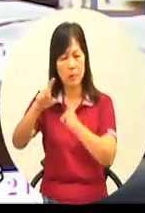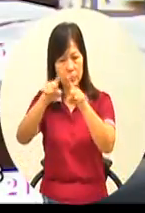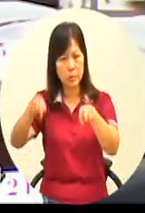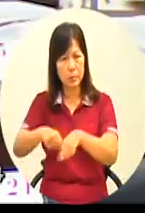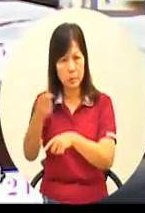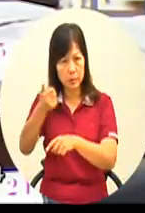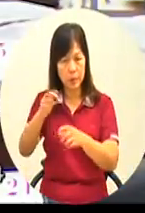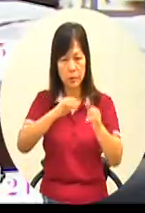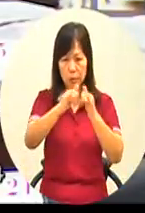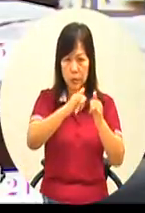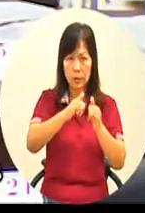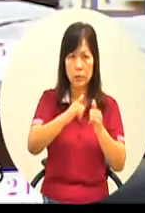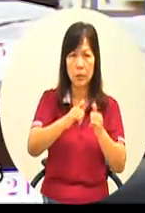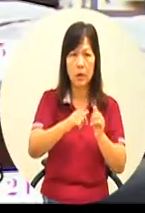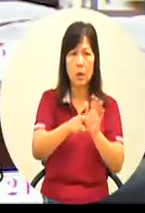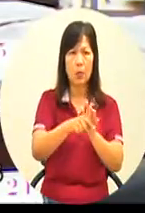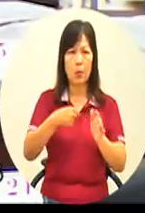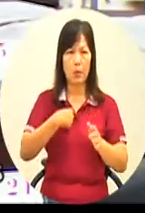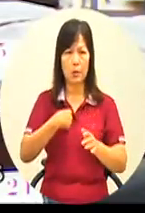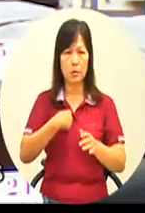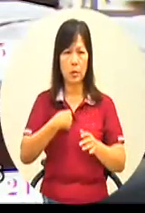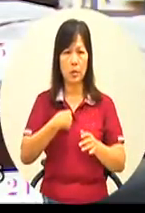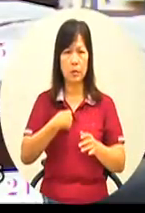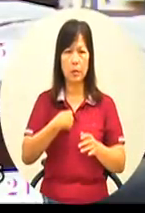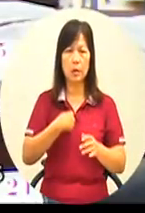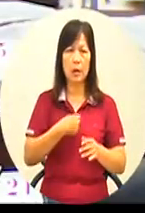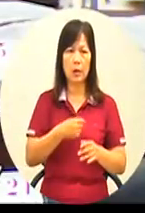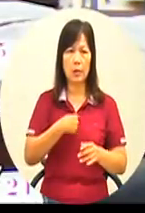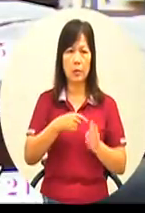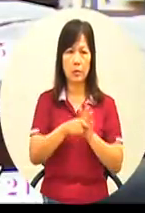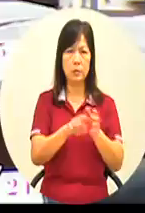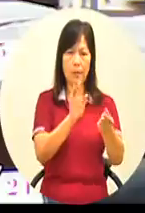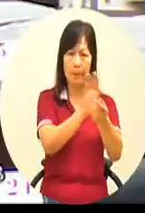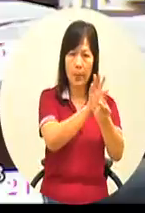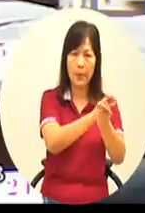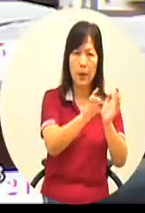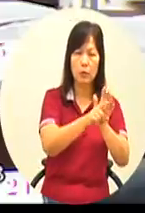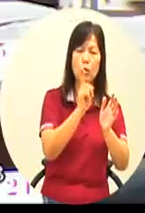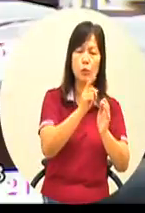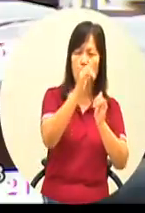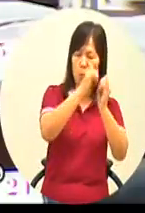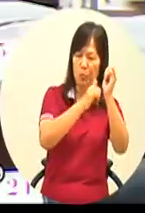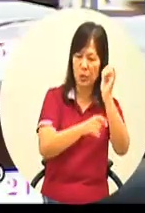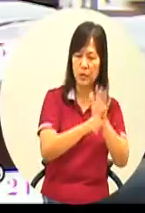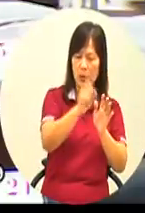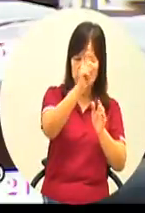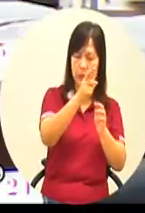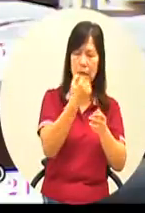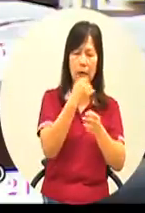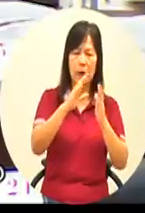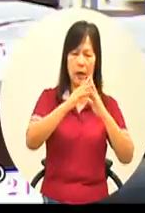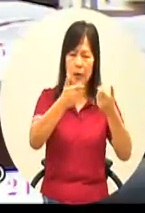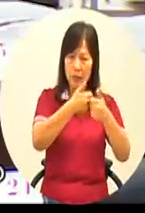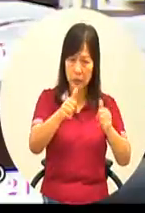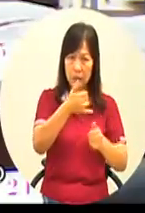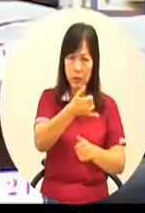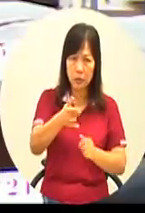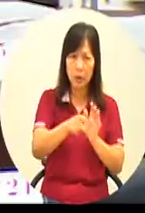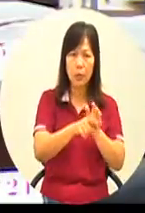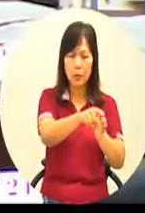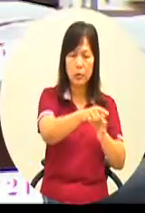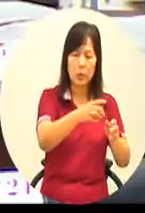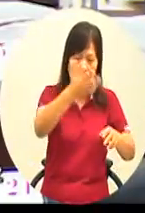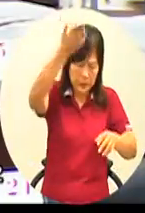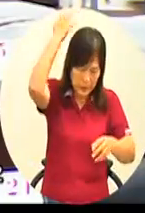民们，李乔儒是足以可以为美术馆说历史的一个民意代表。我从他在工